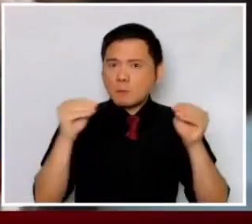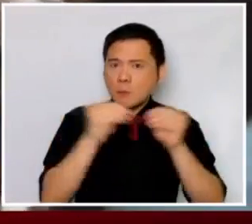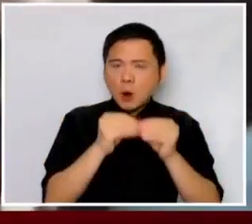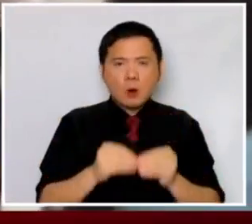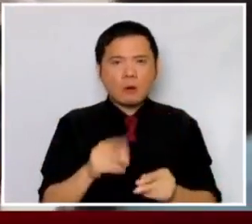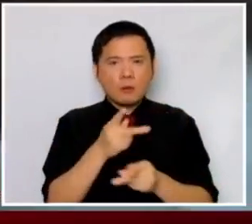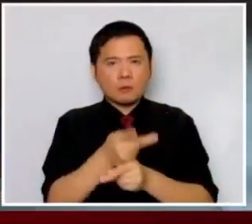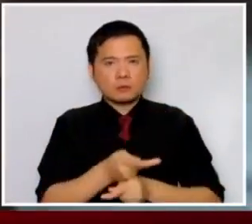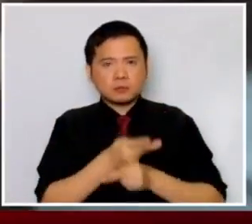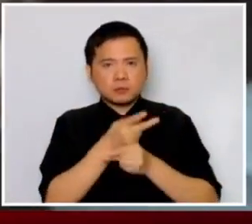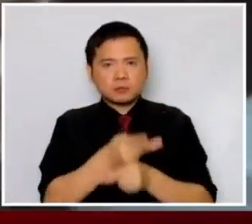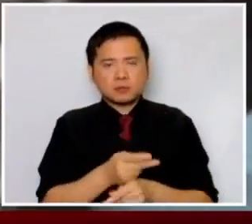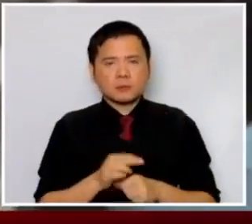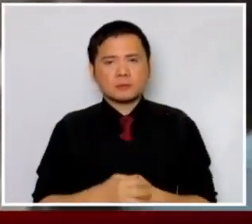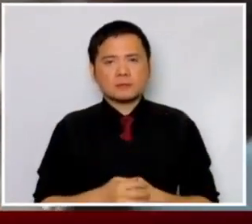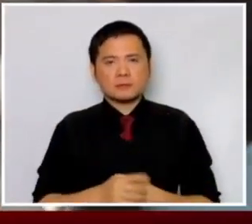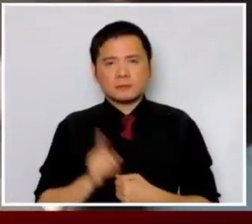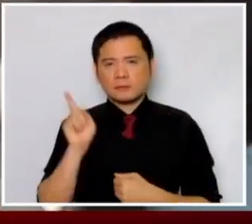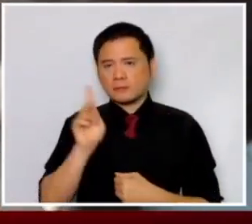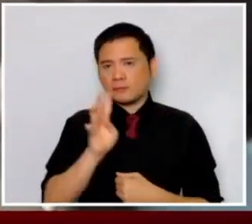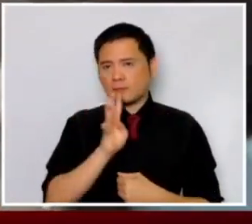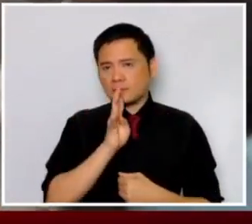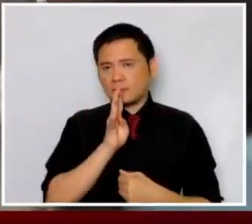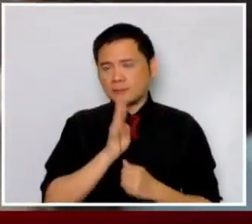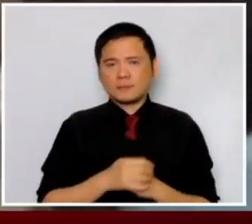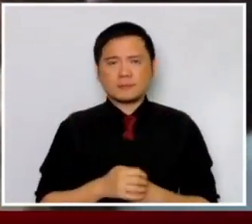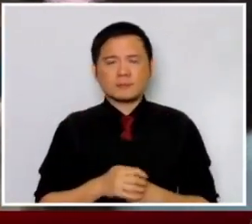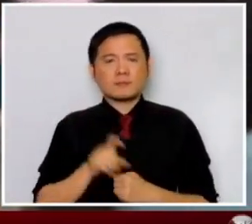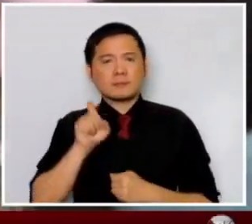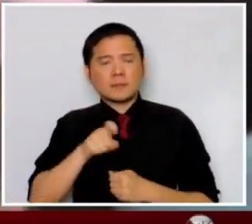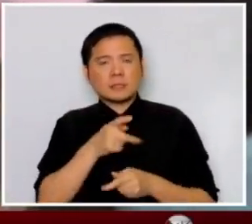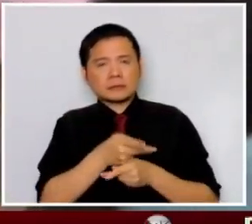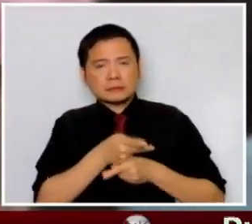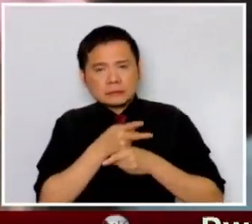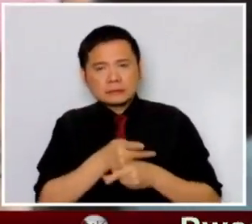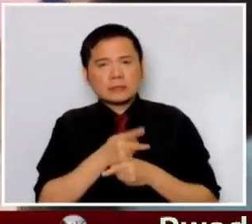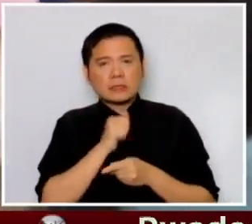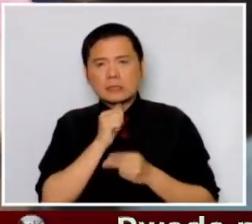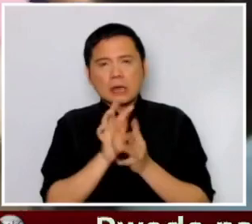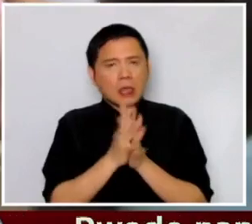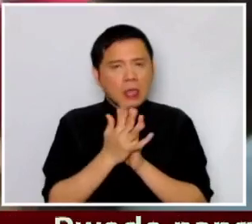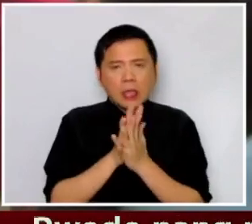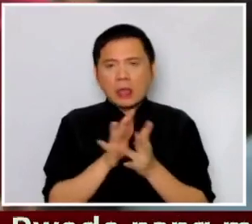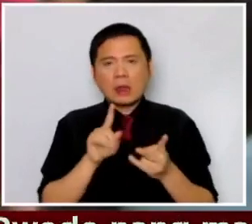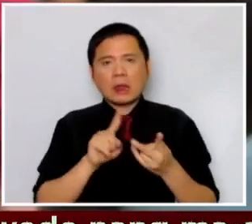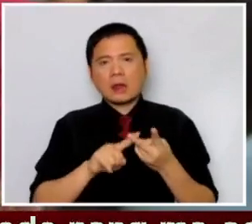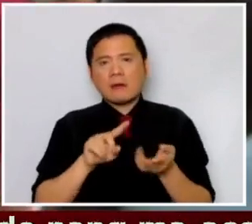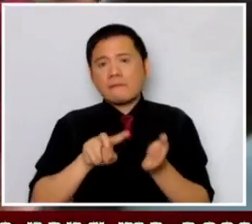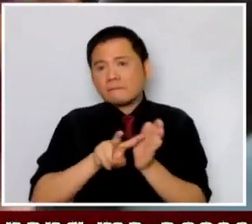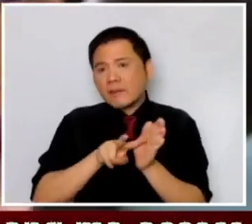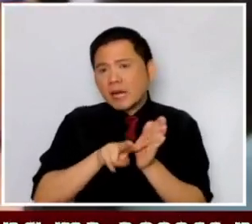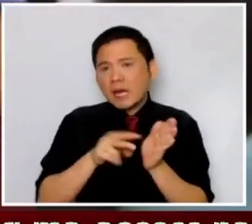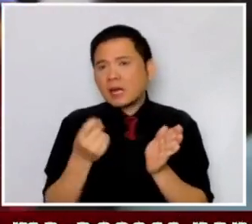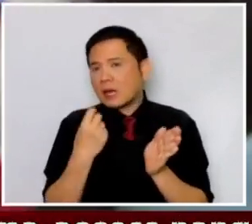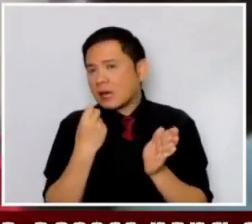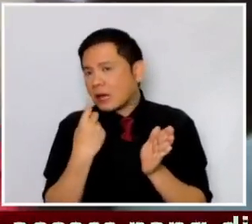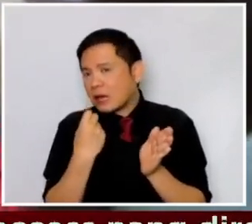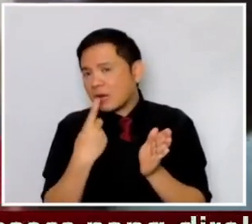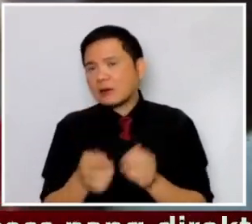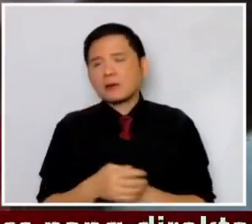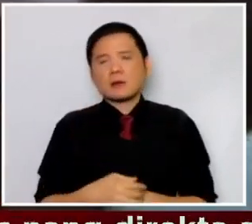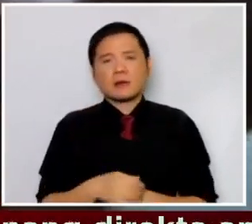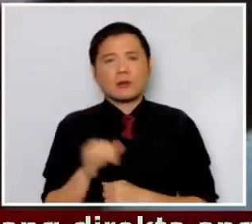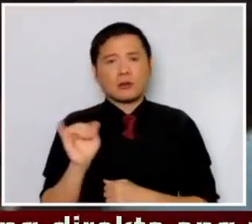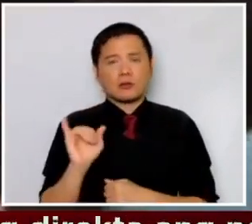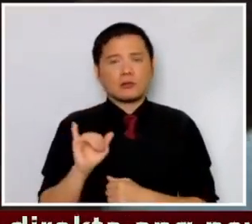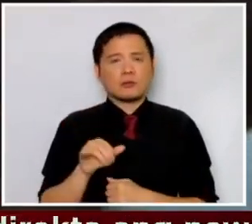sa mga tao. Kailangan pa rin pong mag-iingat, vitamins at saka po ano. Yung hindi po gaano magpupunta sa mga